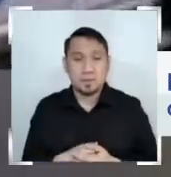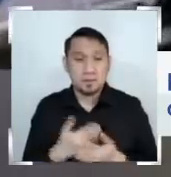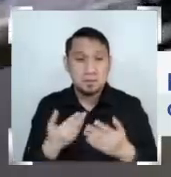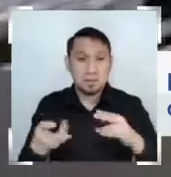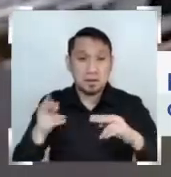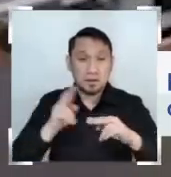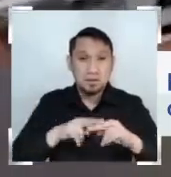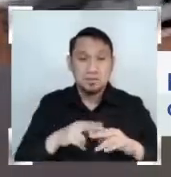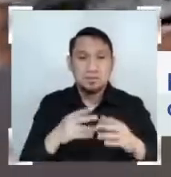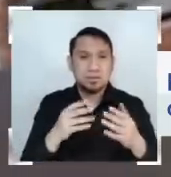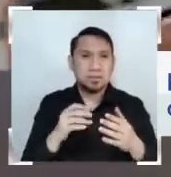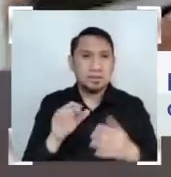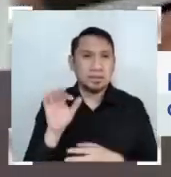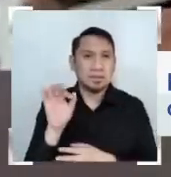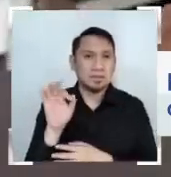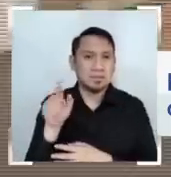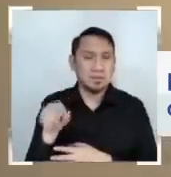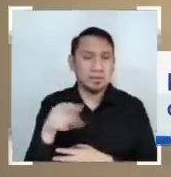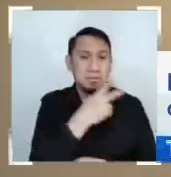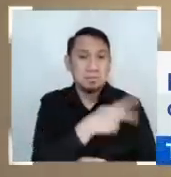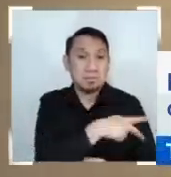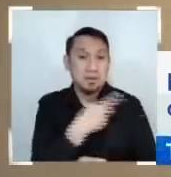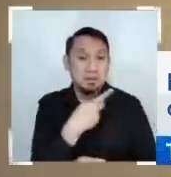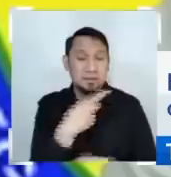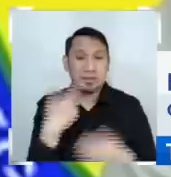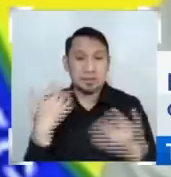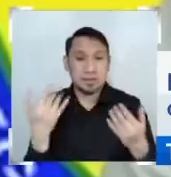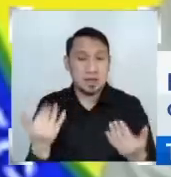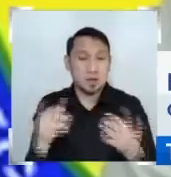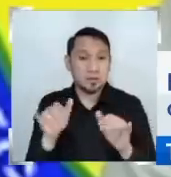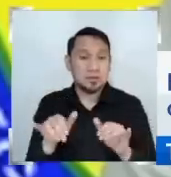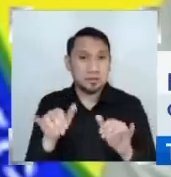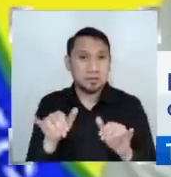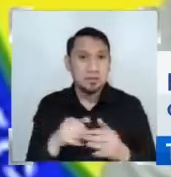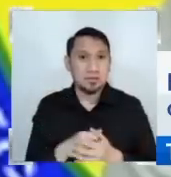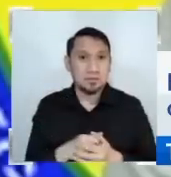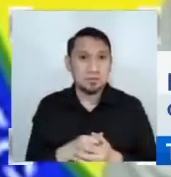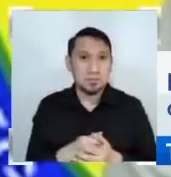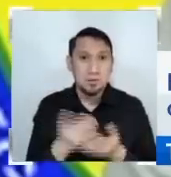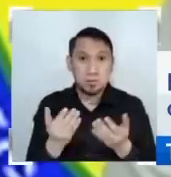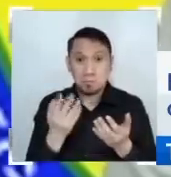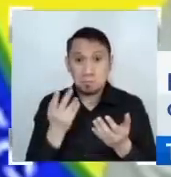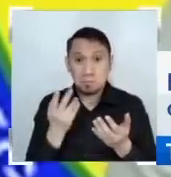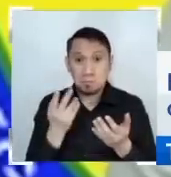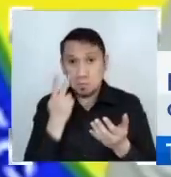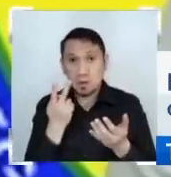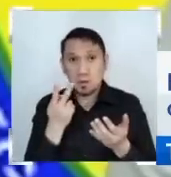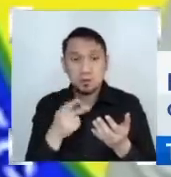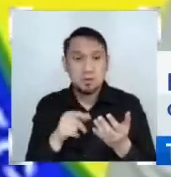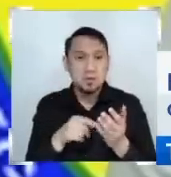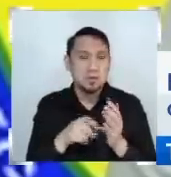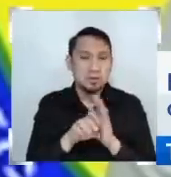May 19 na dengue patients na kasalukuyang naka-confine doon. Makitaan lang ng simptomas ng dengue, like